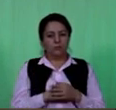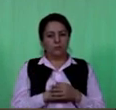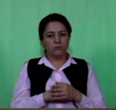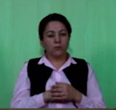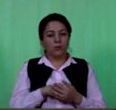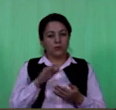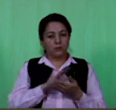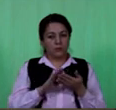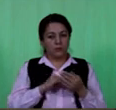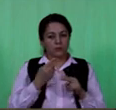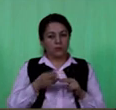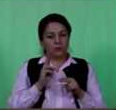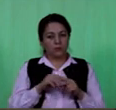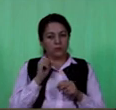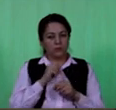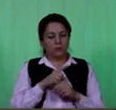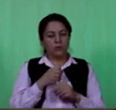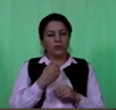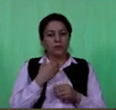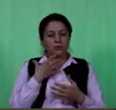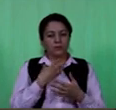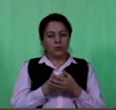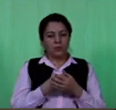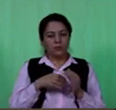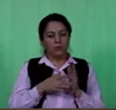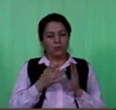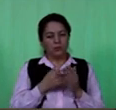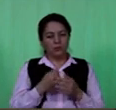запишите эту задачу в свои рабочие тетради